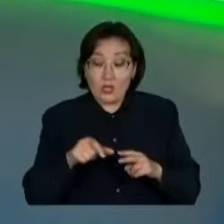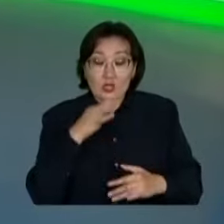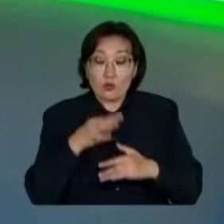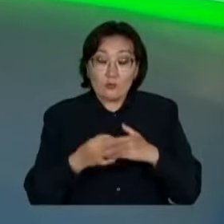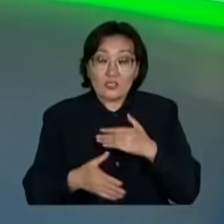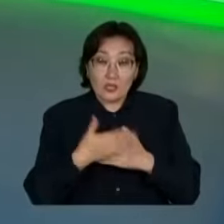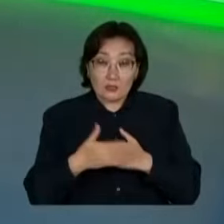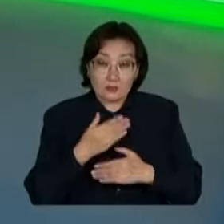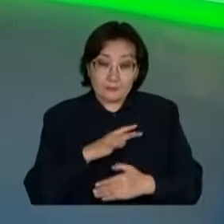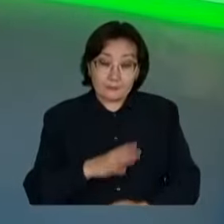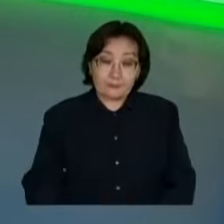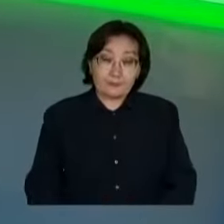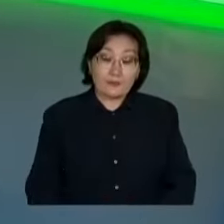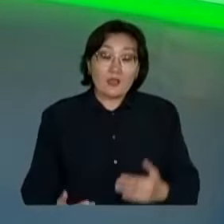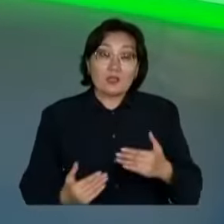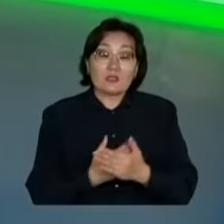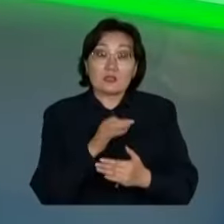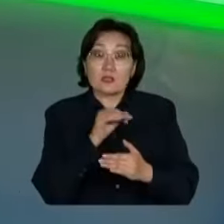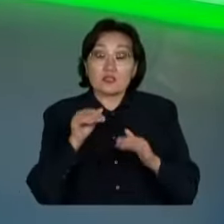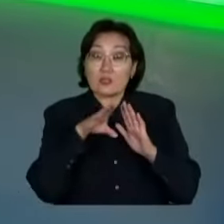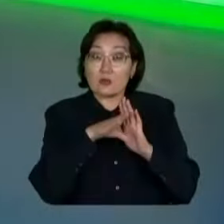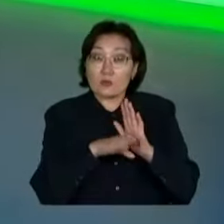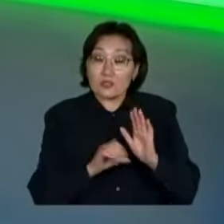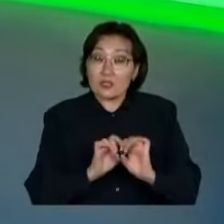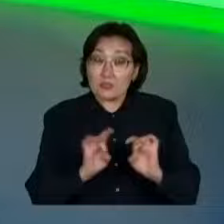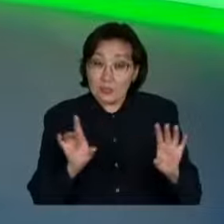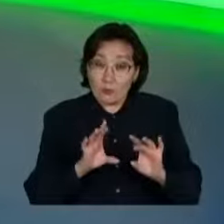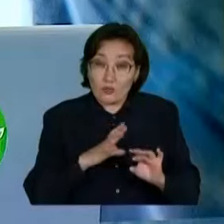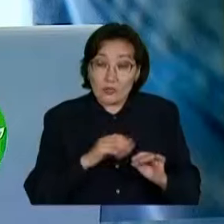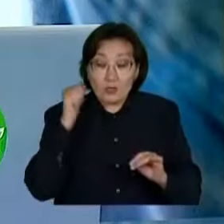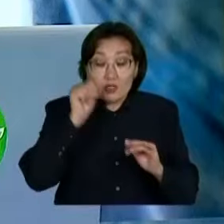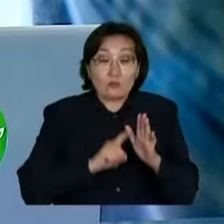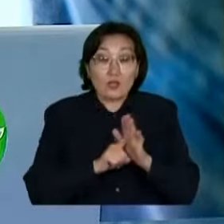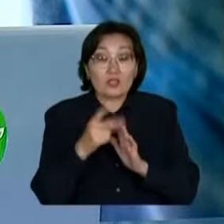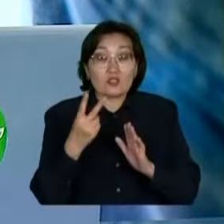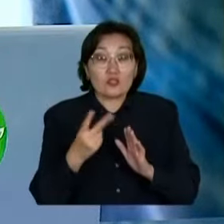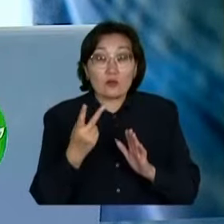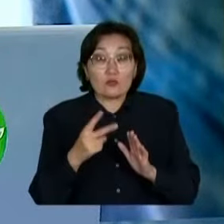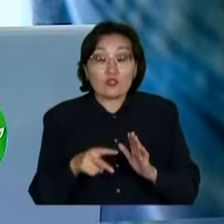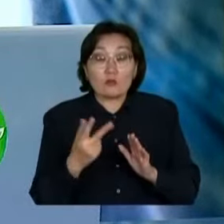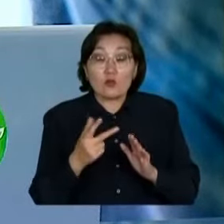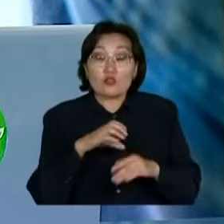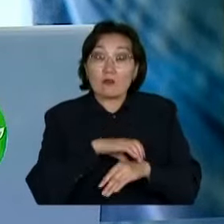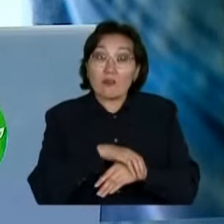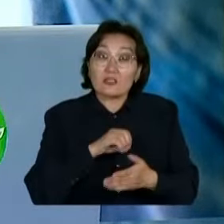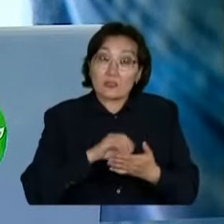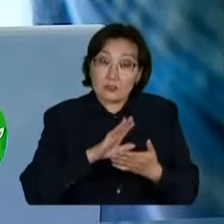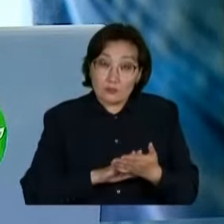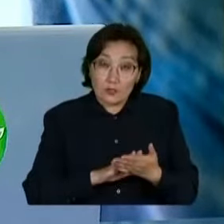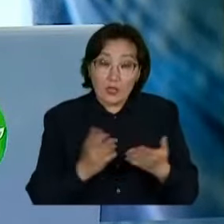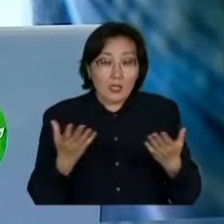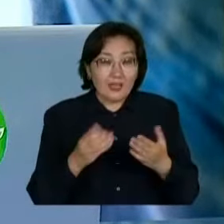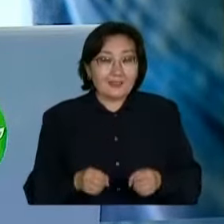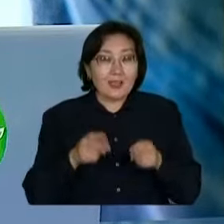жауапкершілікке тартылды. Жаңа ресми статистика келтіріп өттік. Жыл басынан бері 23 қылмыс тіркелген екен. Бұл